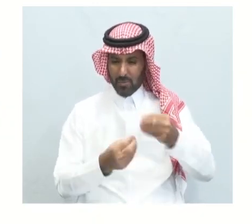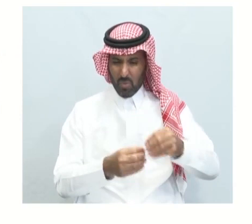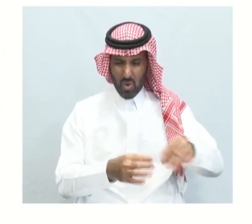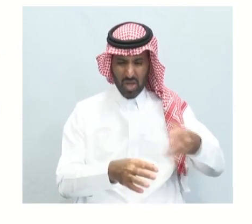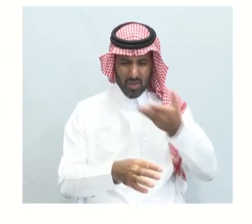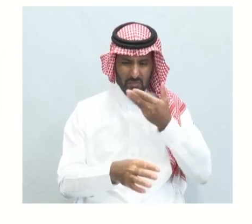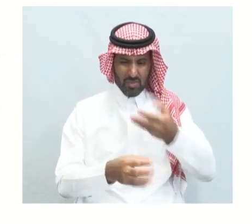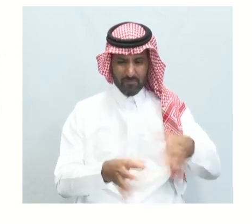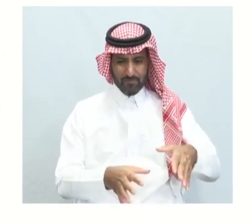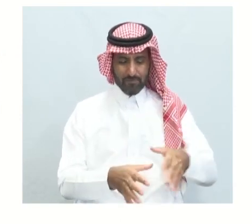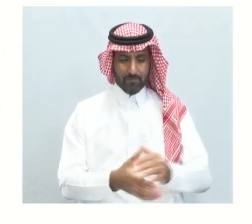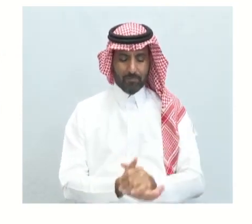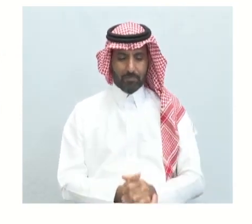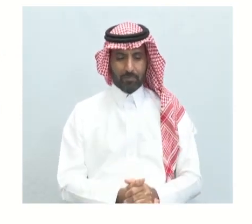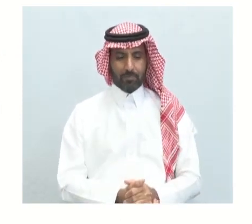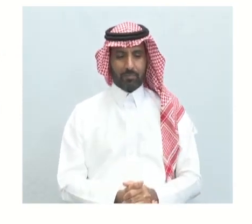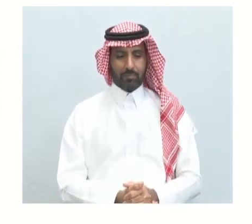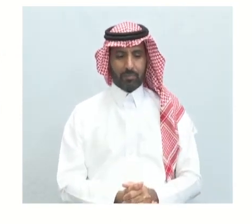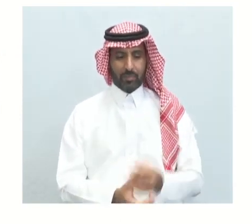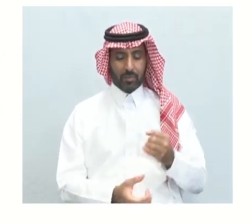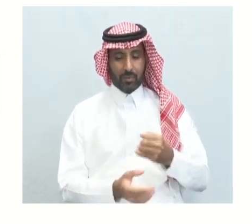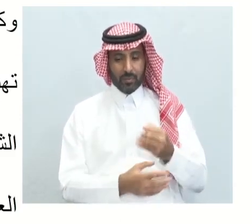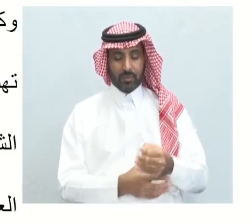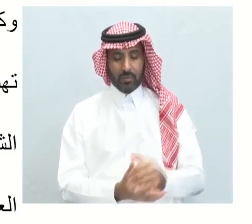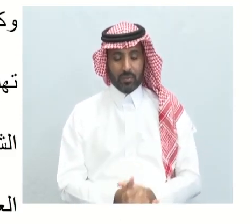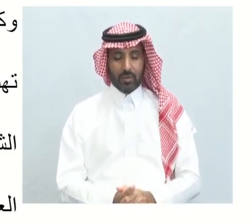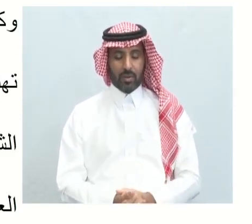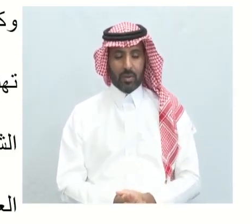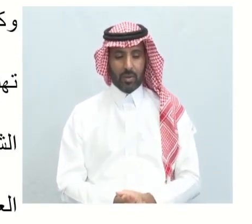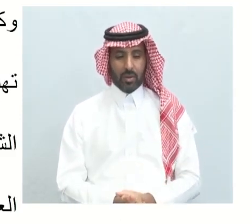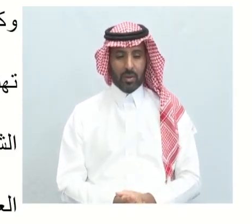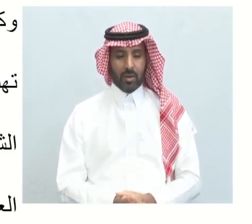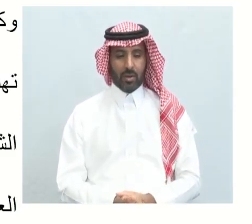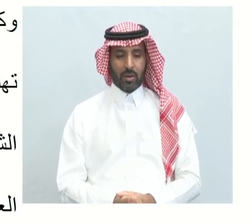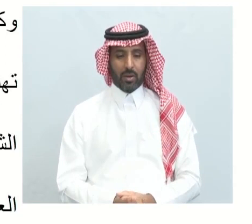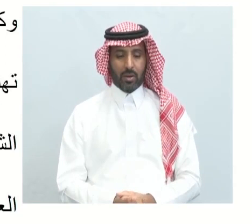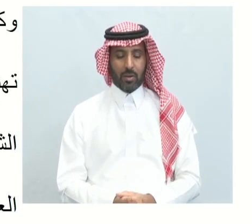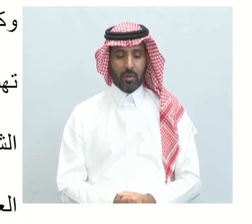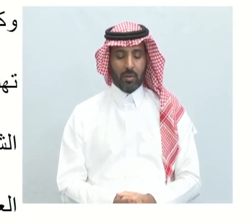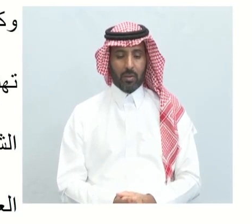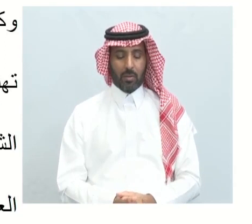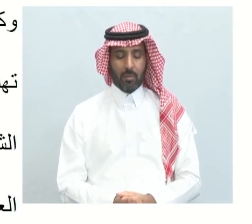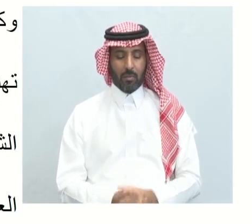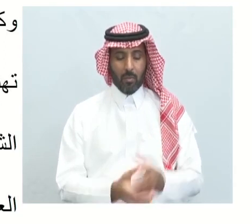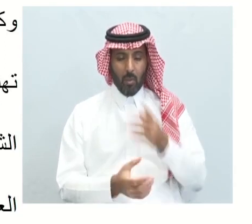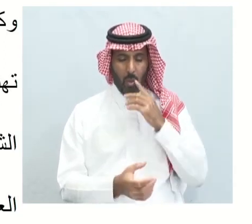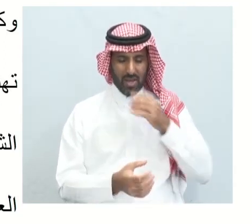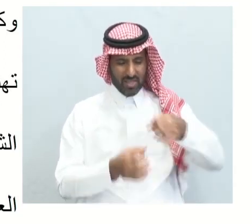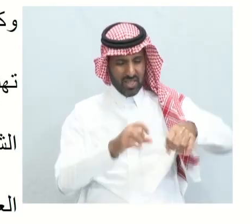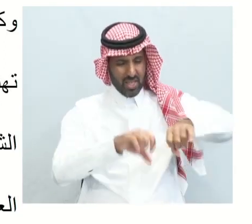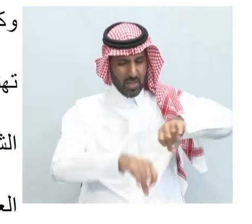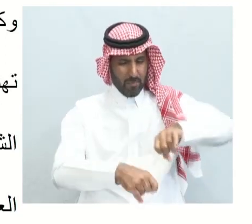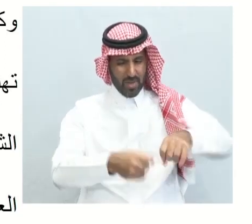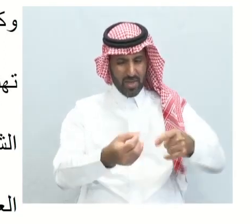للمياه او من خلال مياه الصرف الصحي وايضا من المواد الكيميائيه مثل